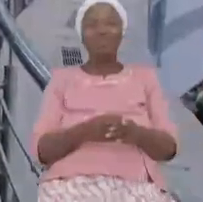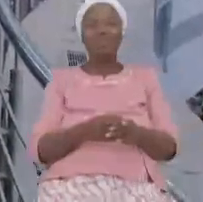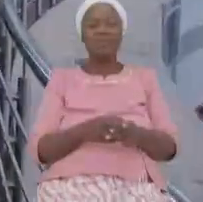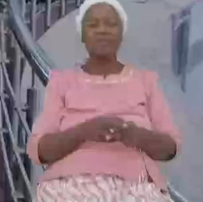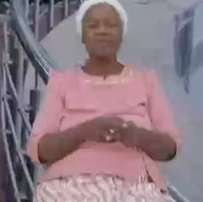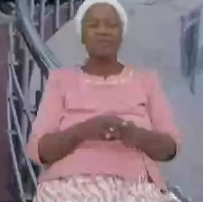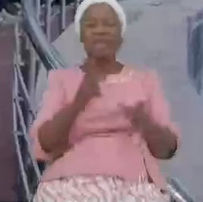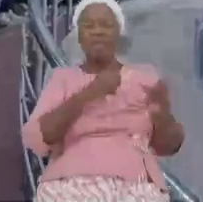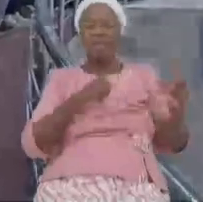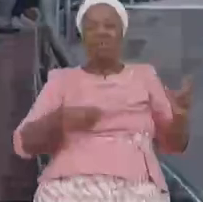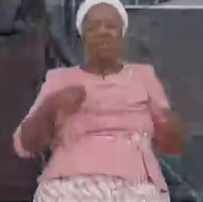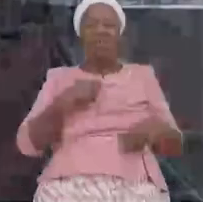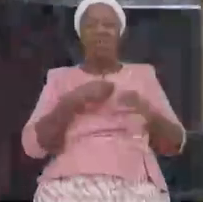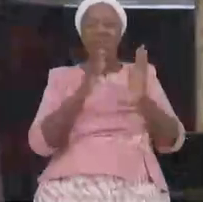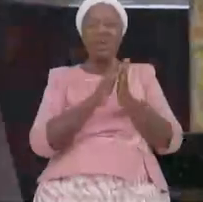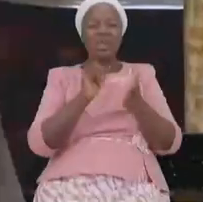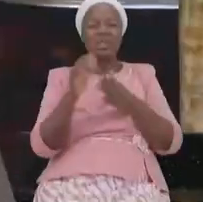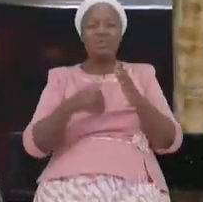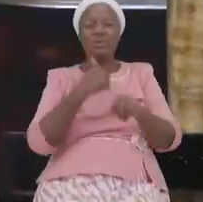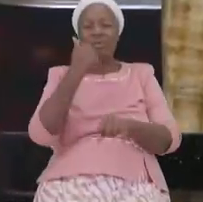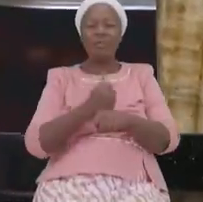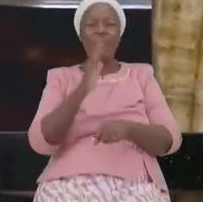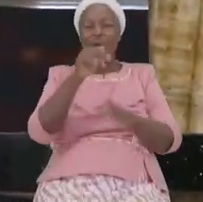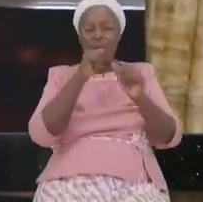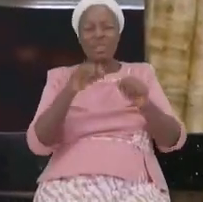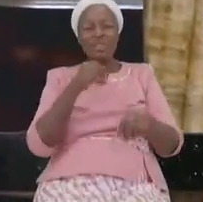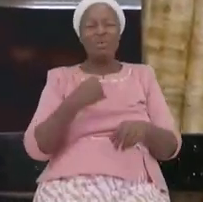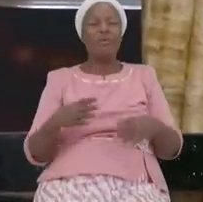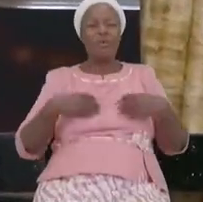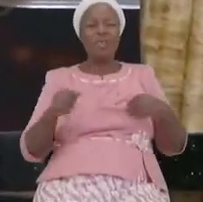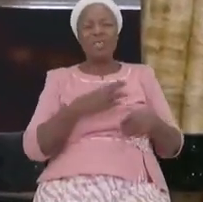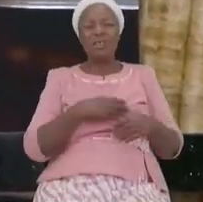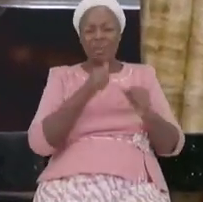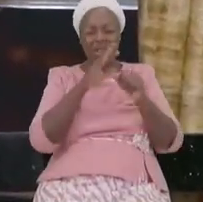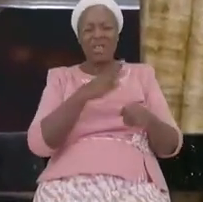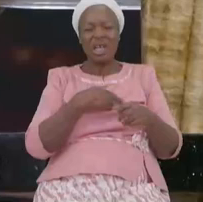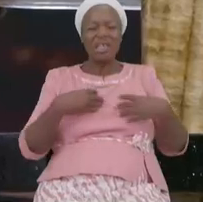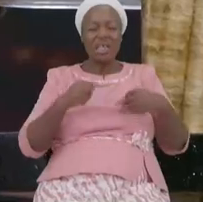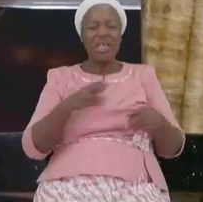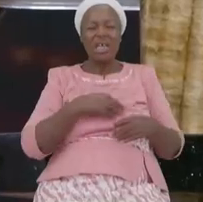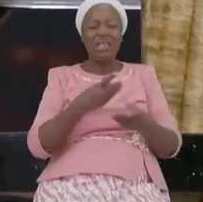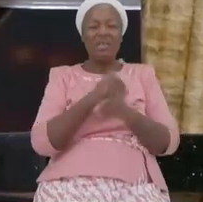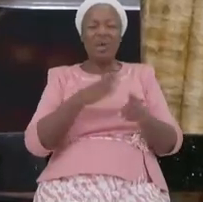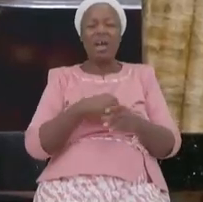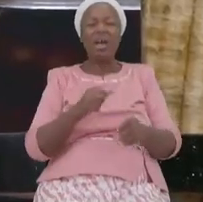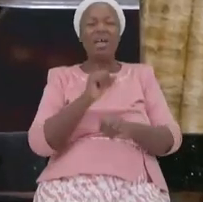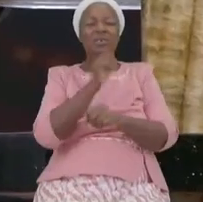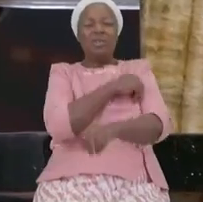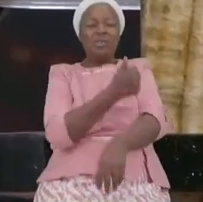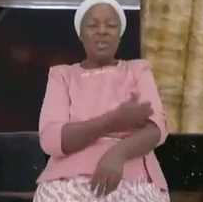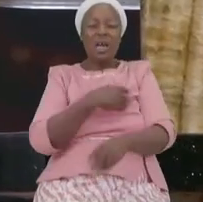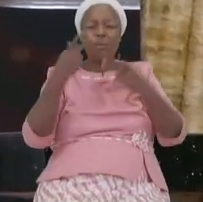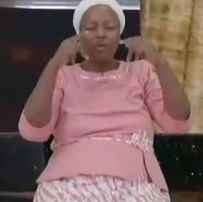Nous prions, Seigneur, que tu confirmes tes bénédictions de guérison, de délivrance et de domination, de prospérité sur tout le monde au nom